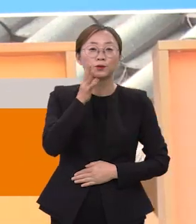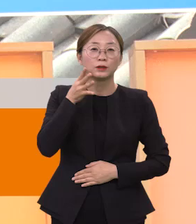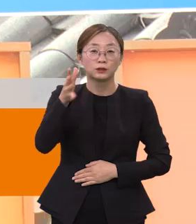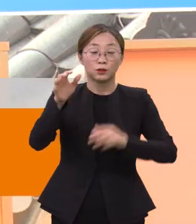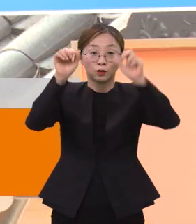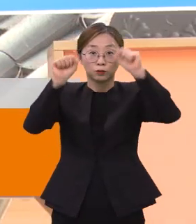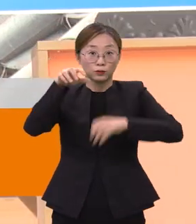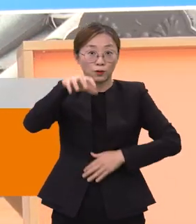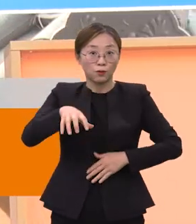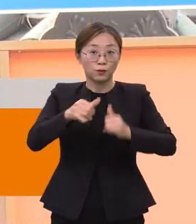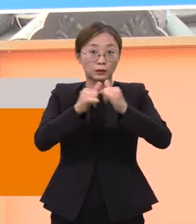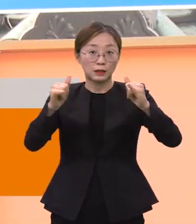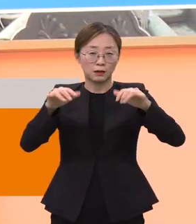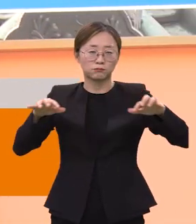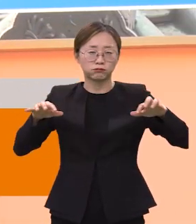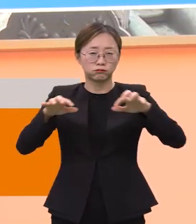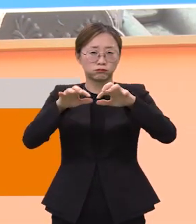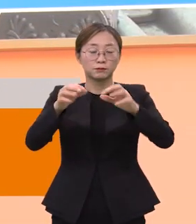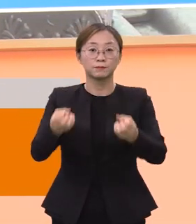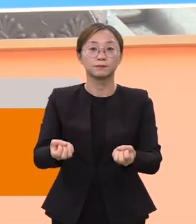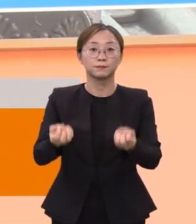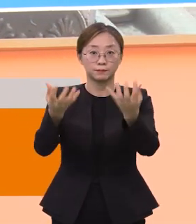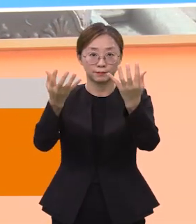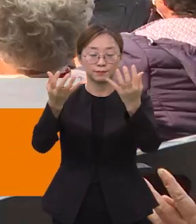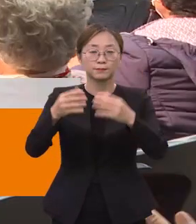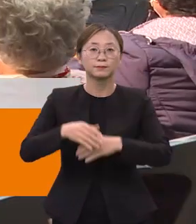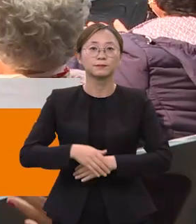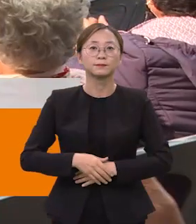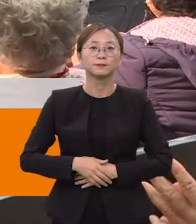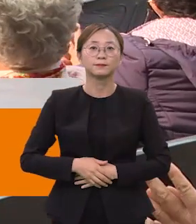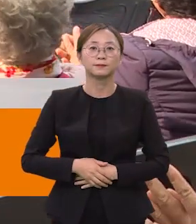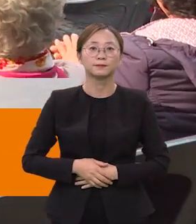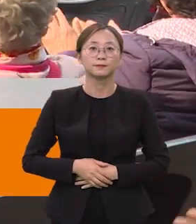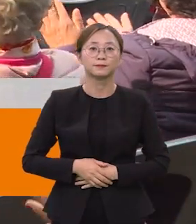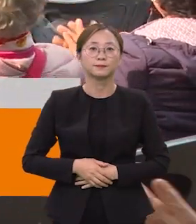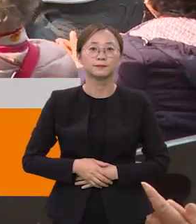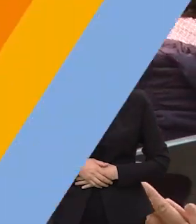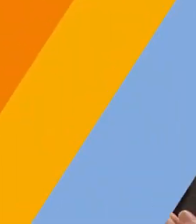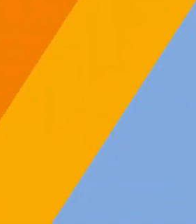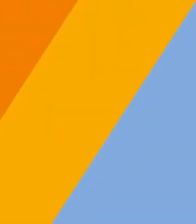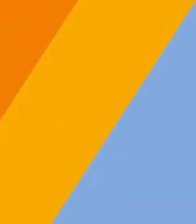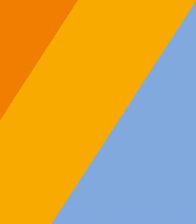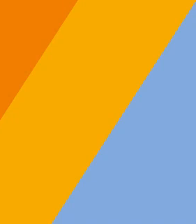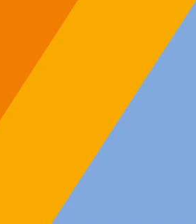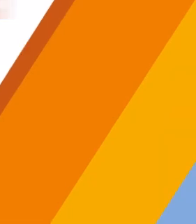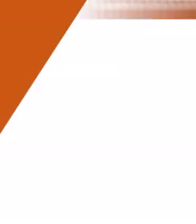어르신 놀이터 활성화를 위한 힐링데이 행사가 진행됐습니다.